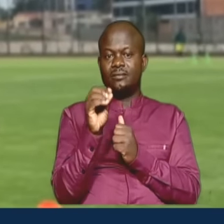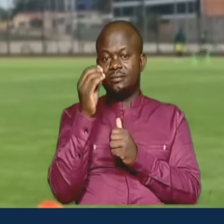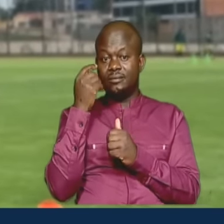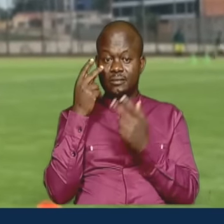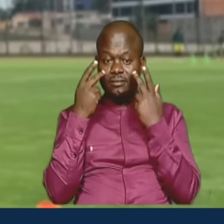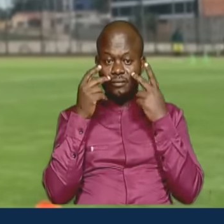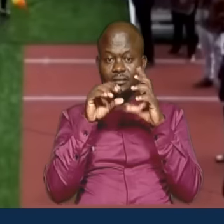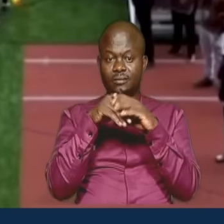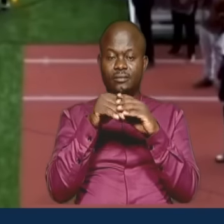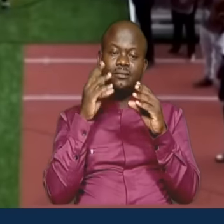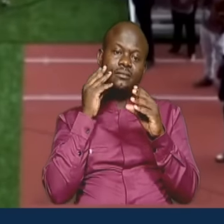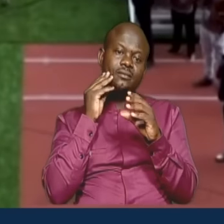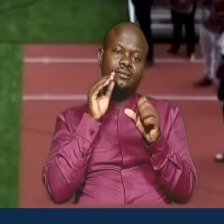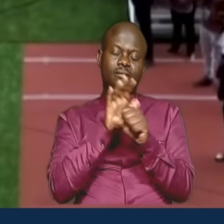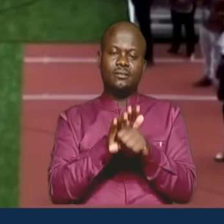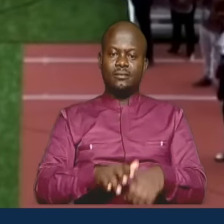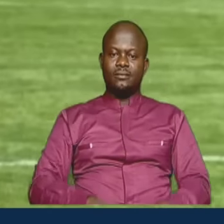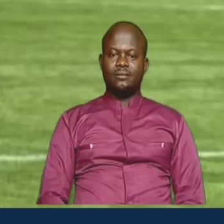imenyeranye cyane.